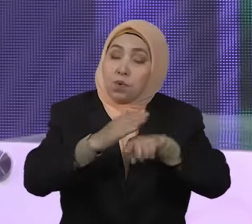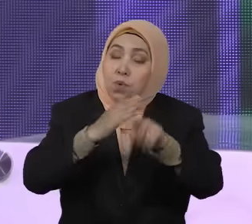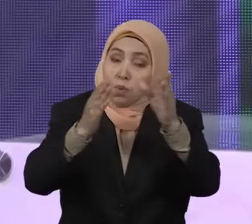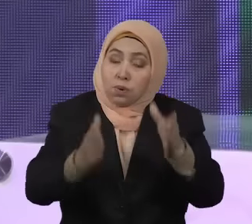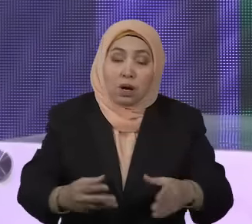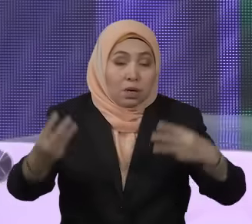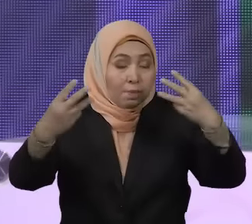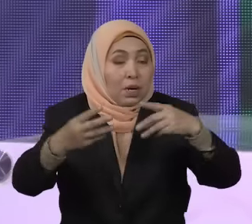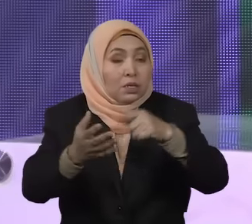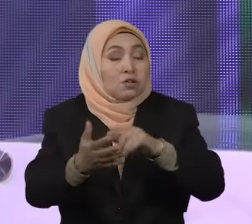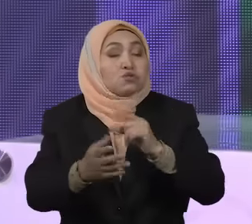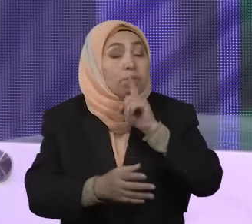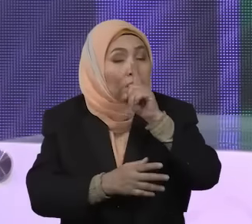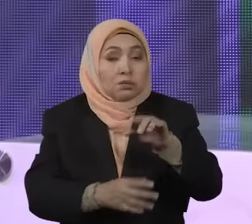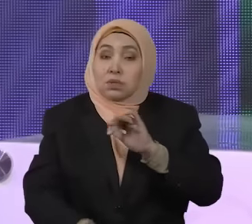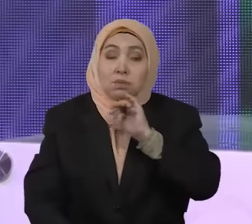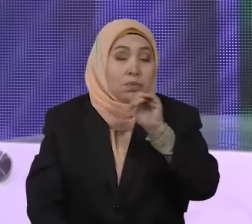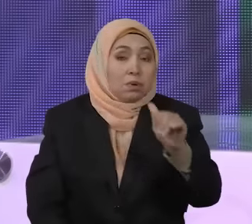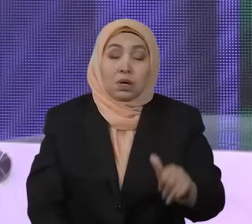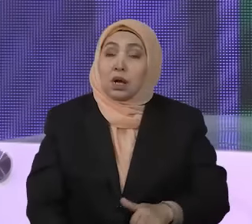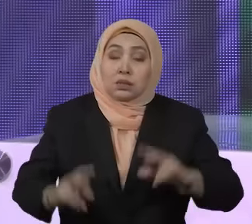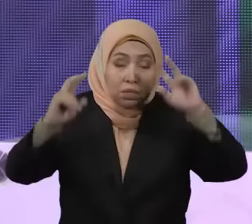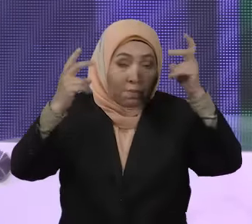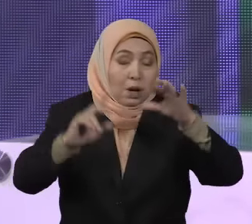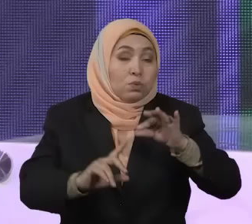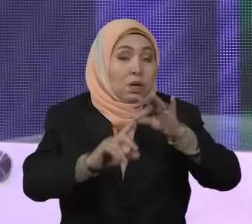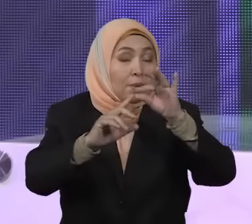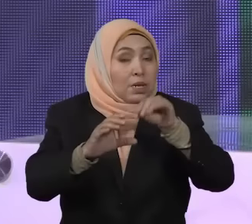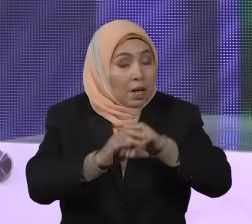yang berperang ini sebenarnya bukan tema utama